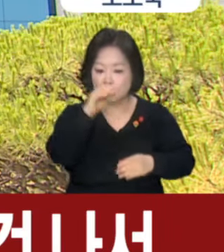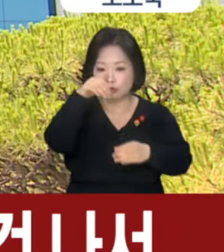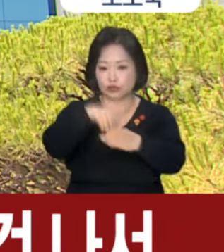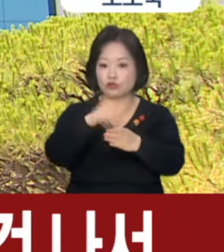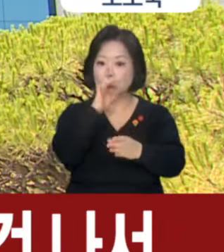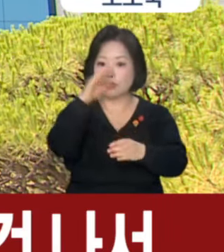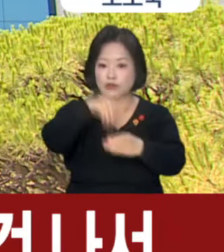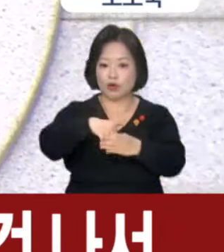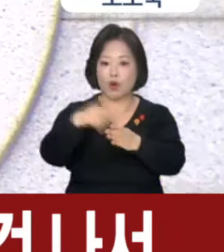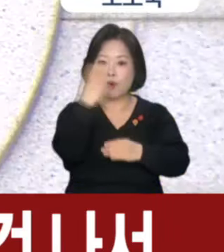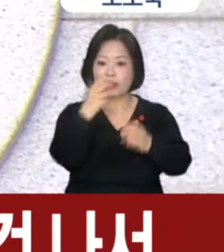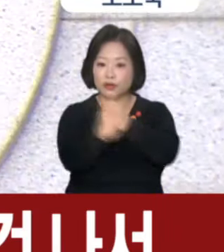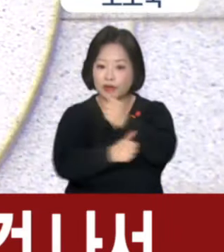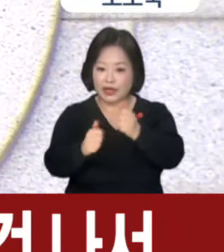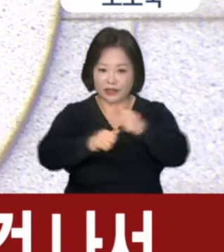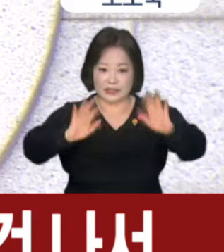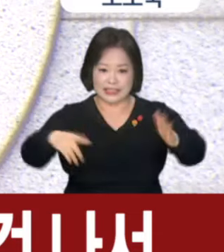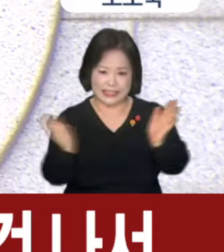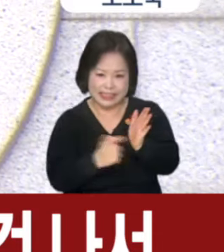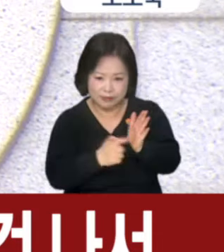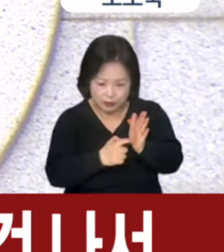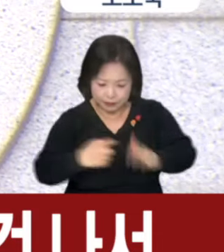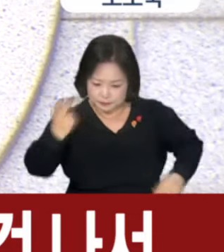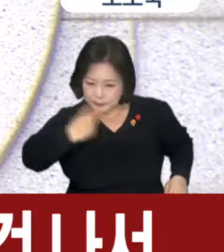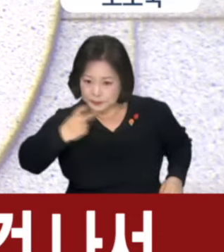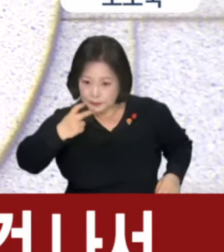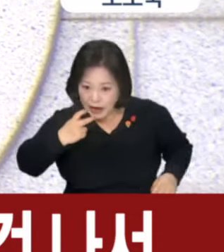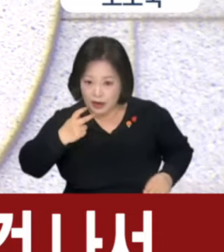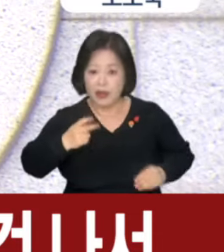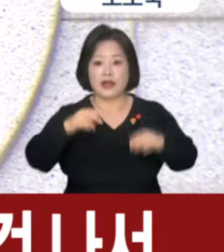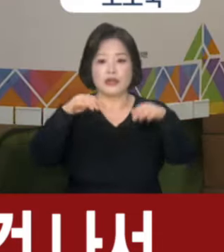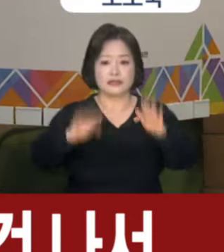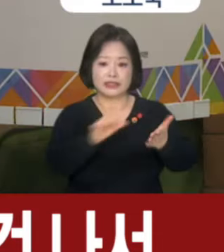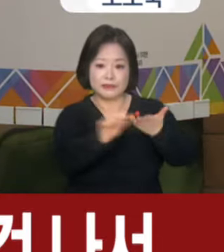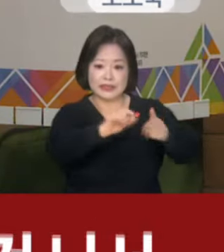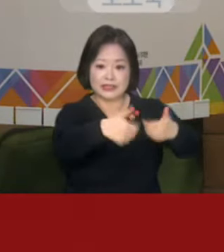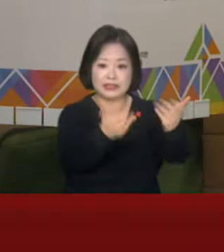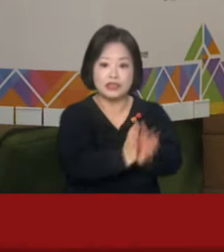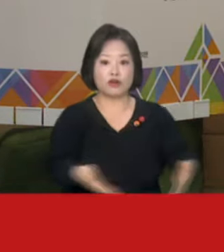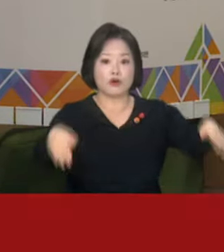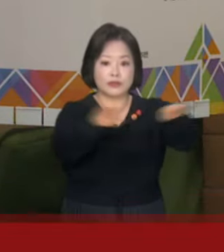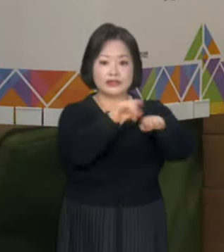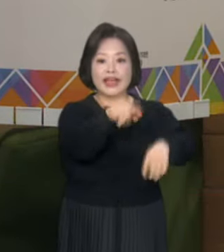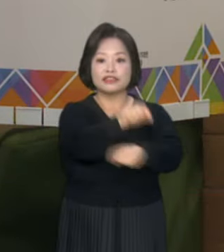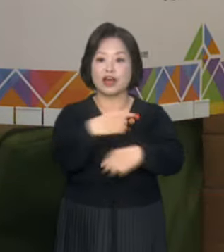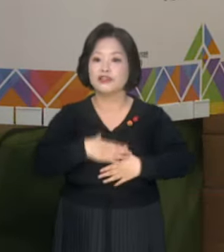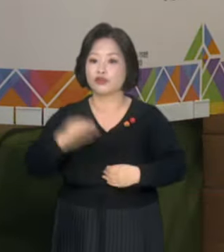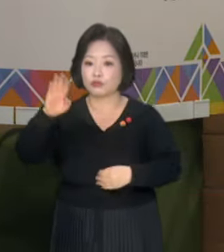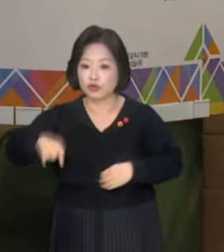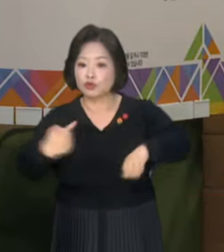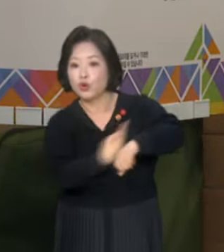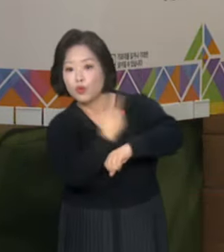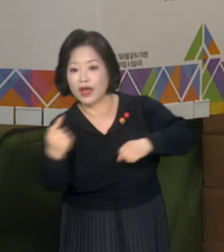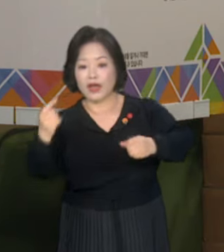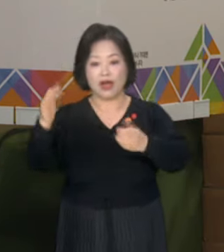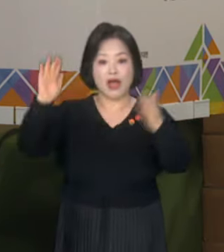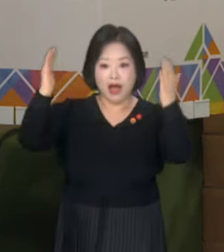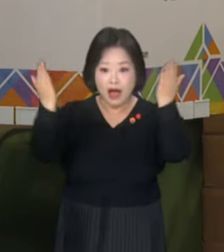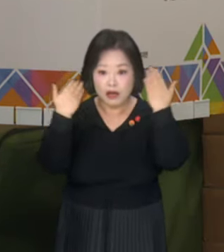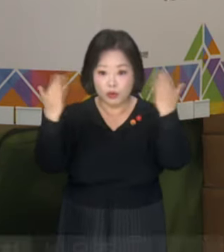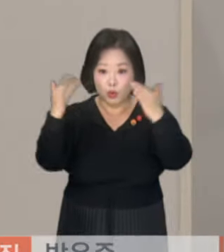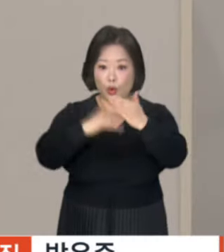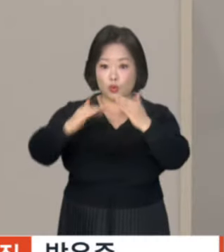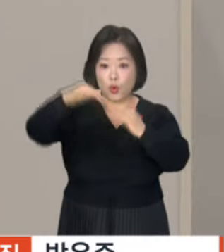전국의 사전투표소에 대한 긴급 점검을 벌이고 있는데요. 지자체 소유의 건물은 행정안전부가, 그 외 학교나 공공기관